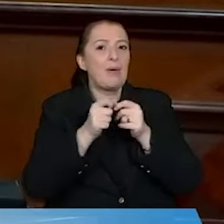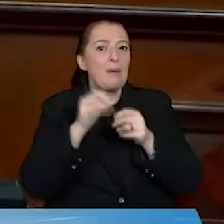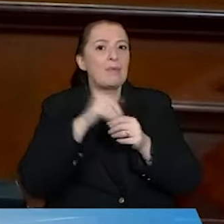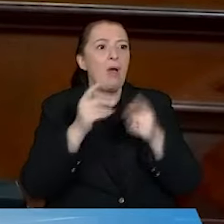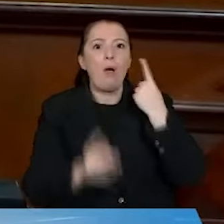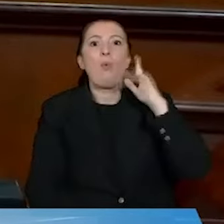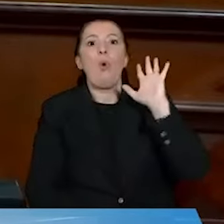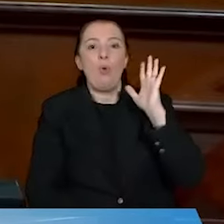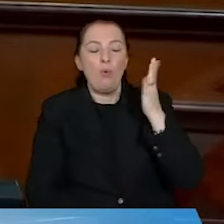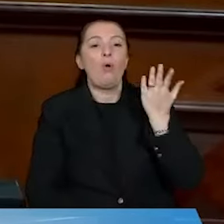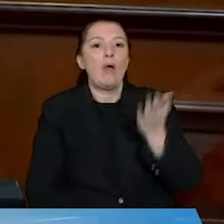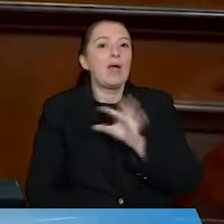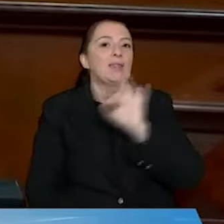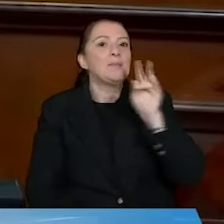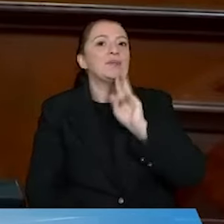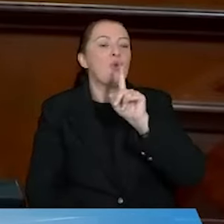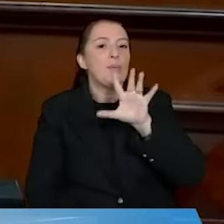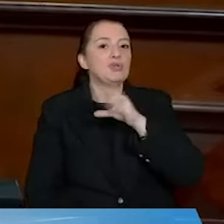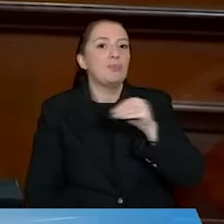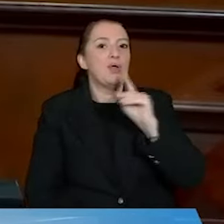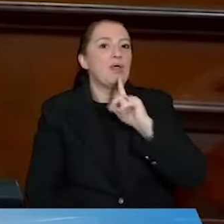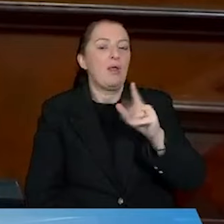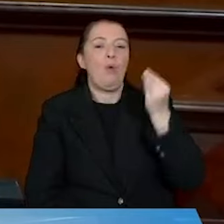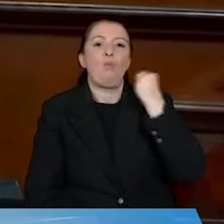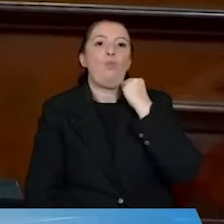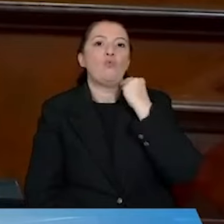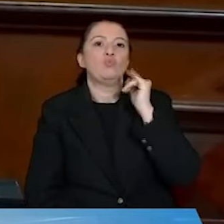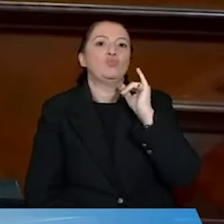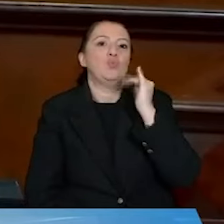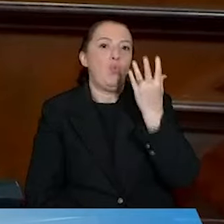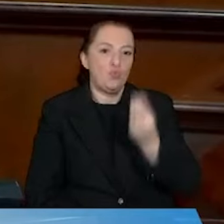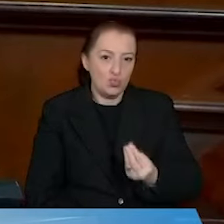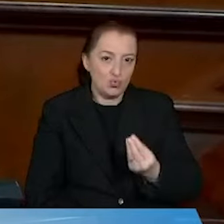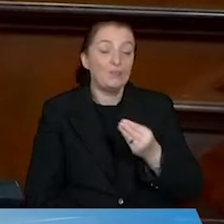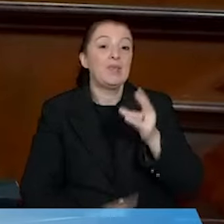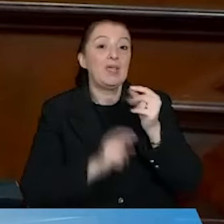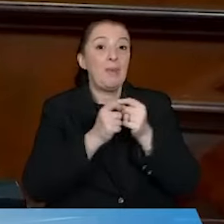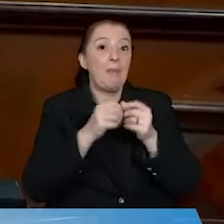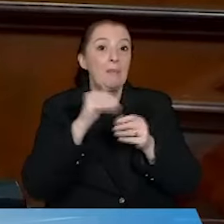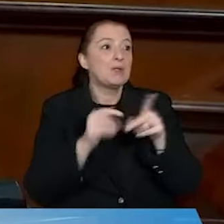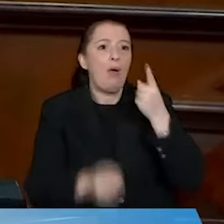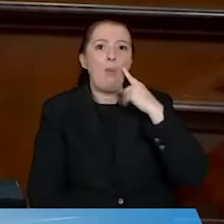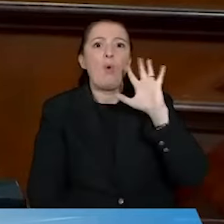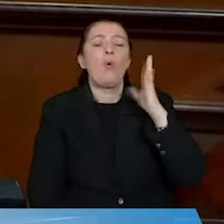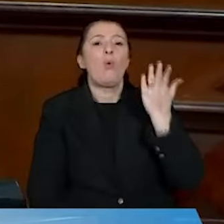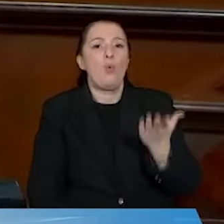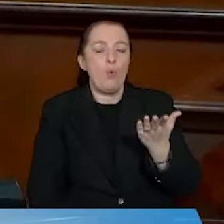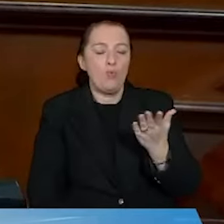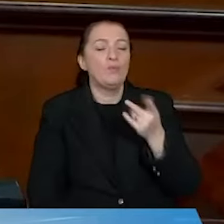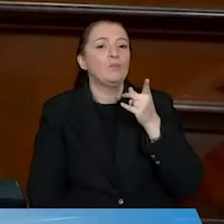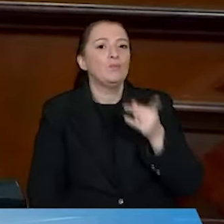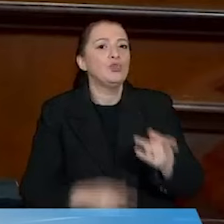haberi olmadan tam 215 milyon lira borçlanmıştır. Rakama bakın, İBB Meclisi'nin haberi bile yok. Bu leasing